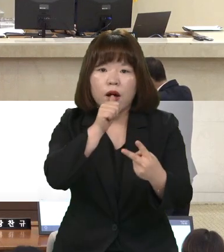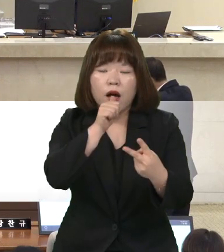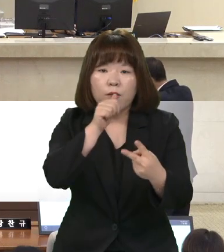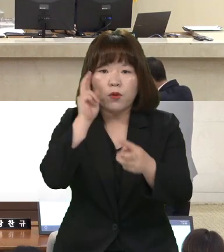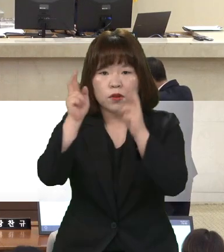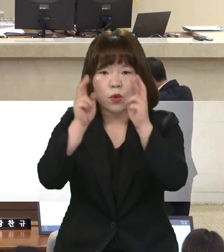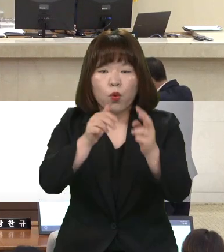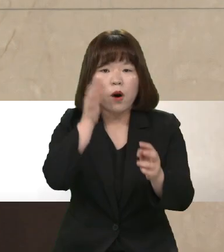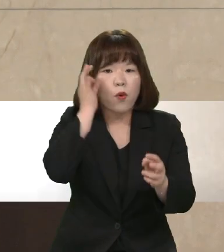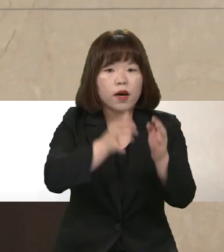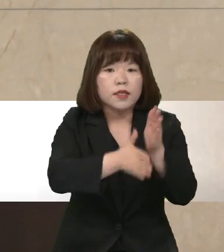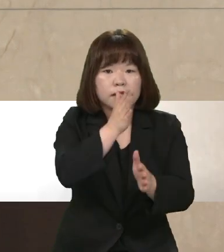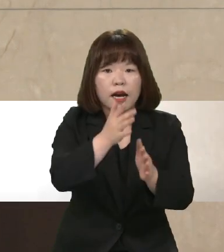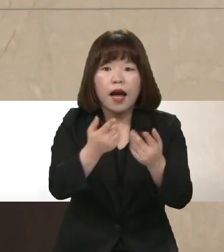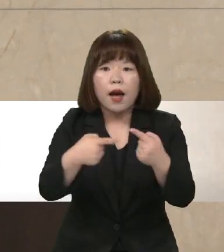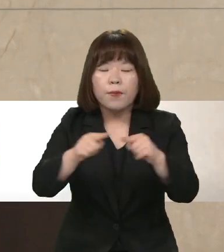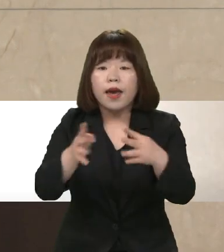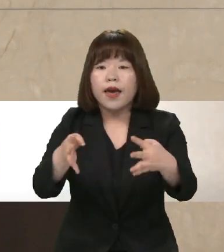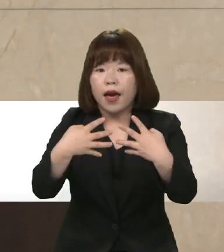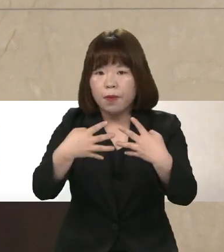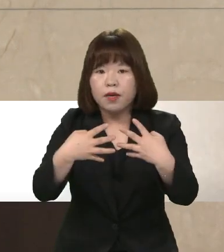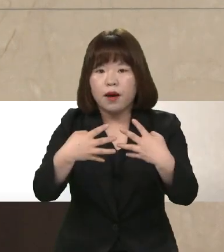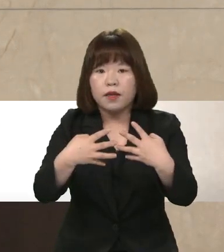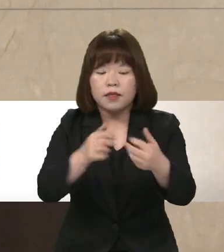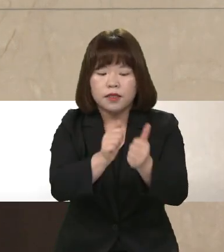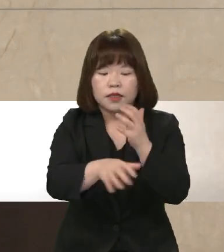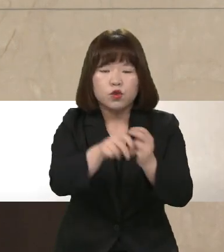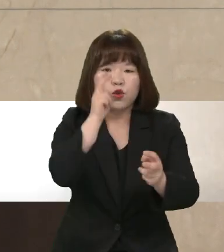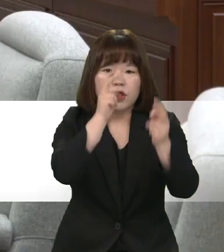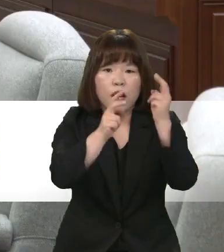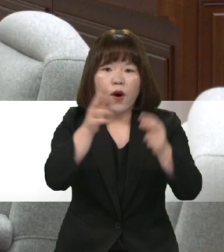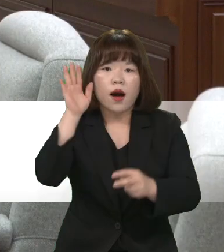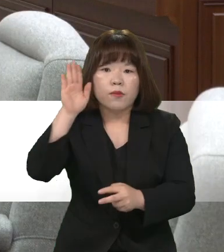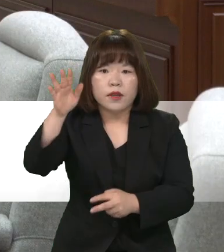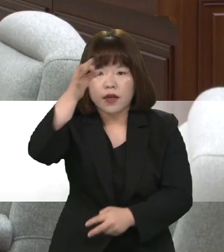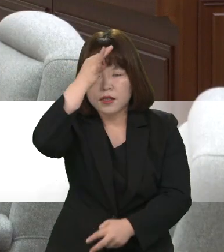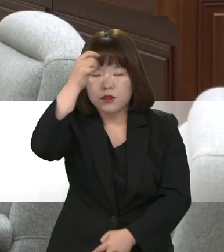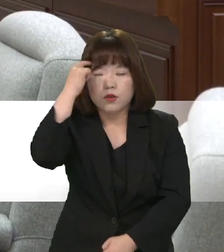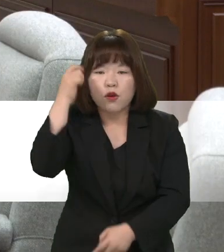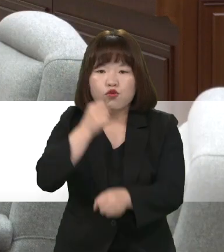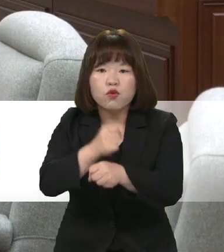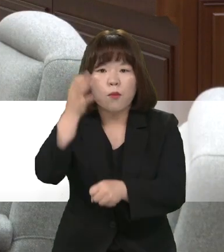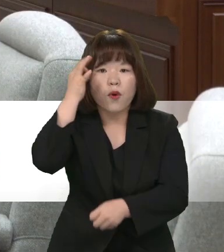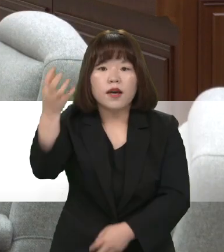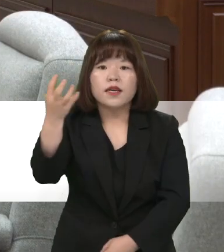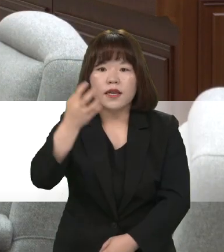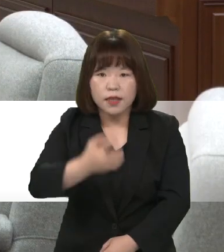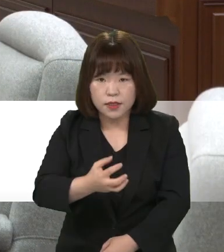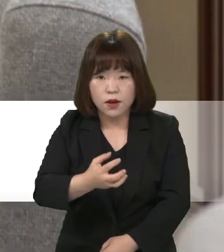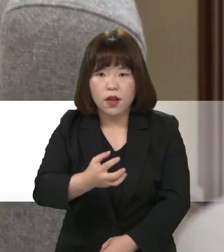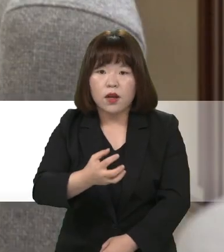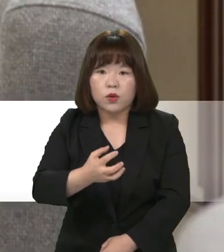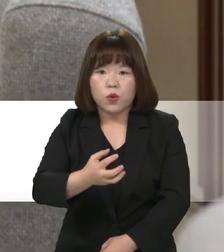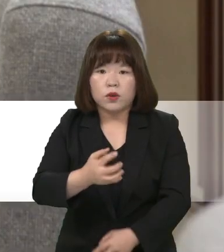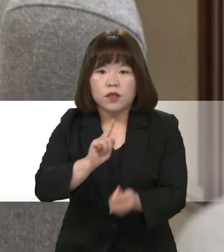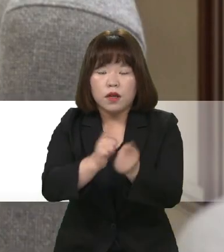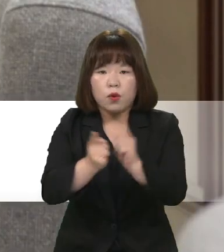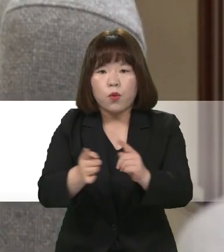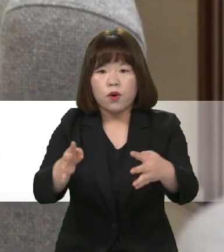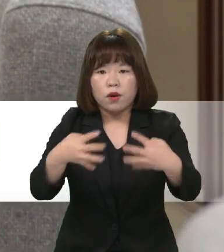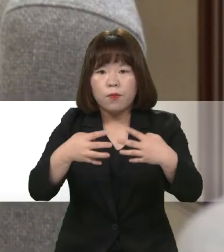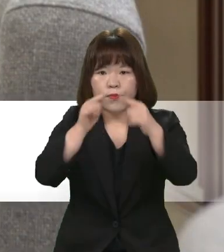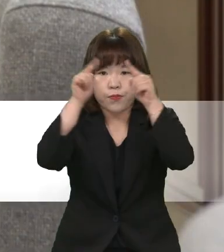공동 합의 한 포스코 지주사 와 미래 기술 연구원 의 포항 이전 지역 상생 협력 및 투자 사업의 상호 협의 추진